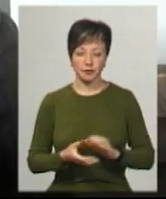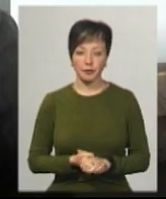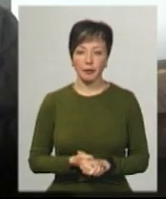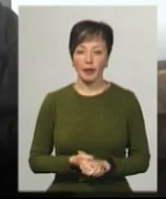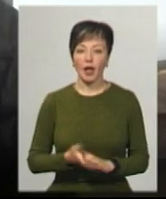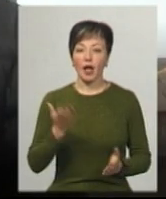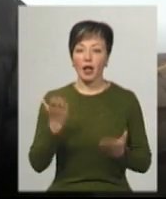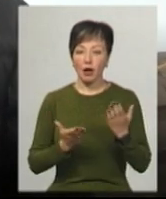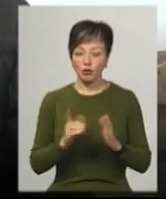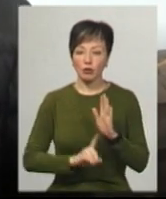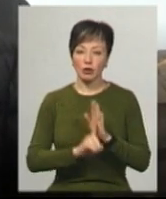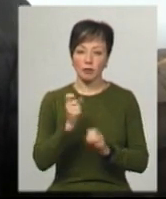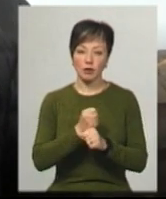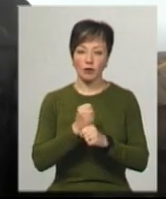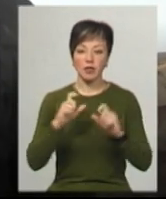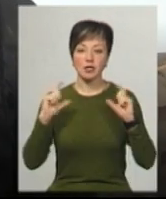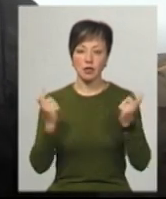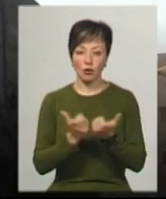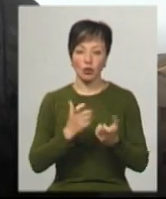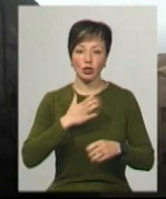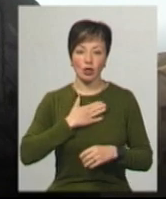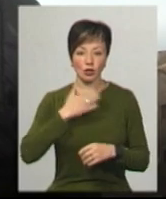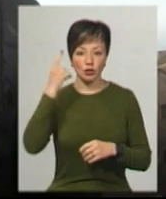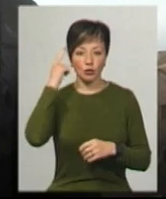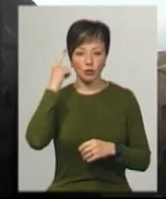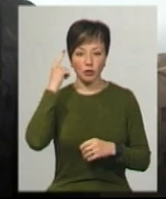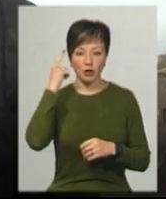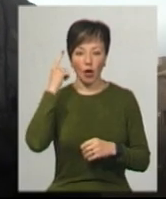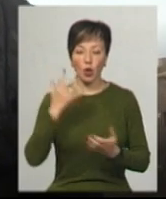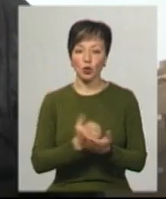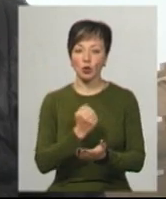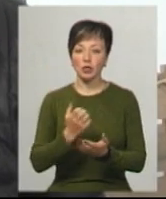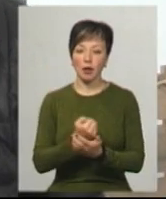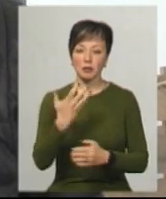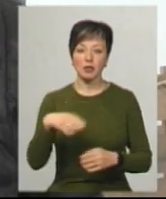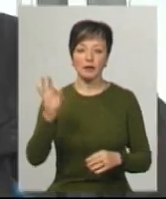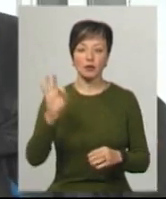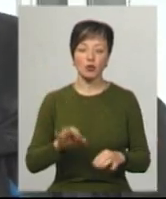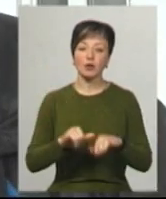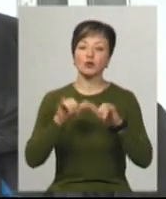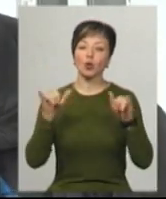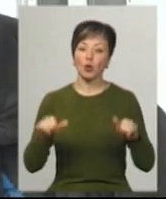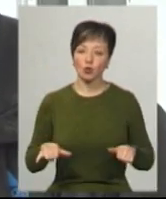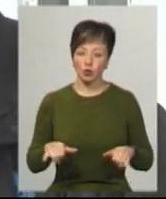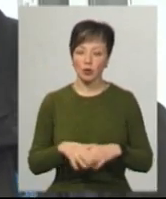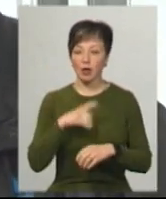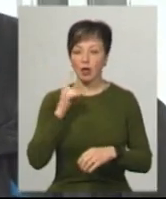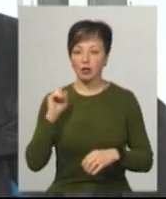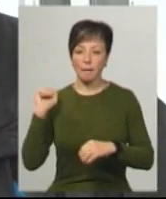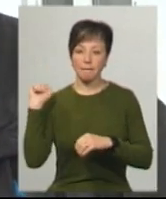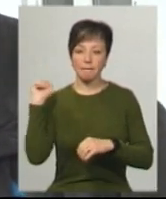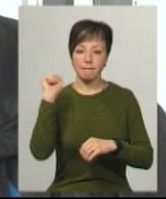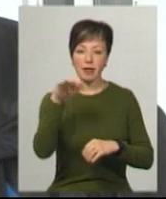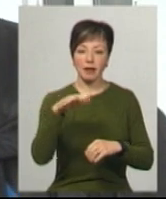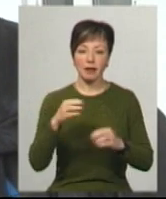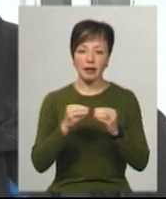війде в дію стадіон, то наші, я думаю, що досягнення на 50% зростуть. Метання, каже Володимир Гоняк, на